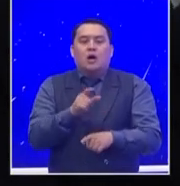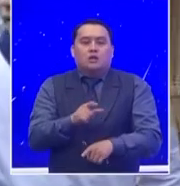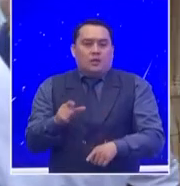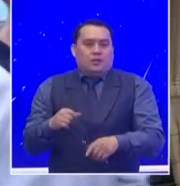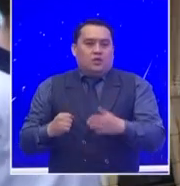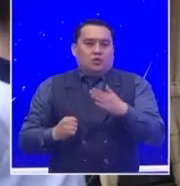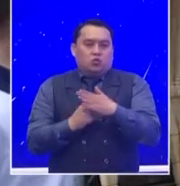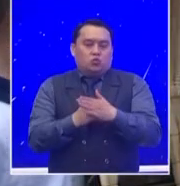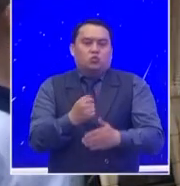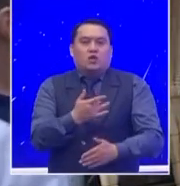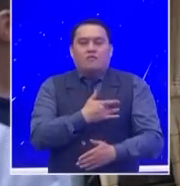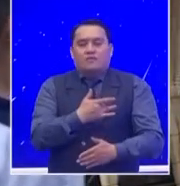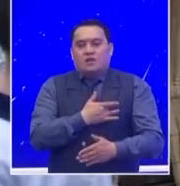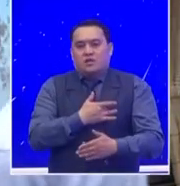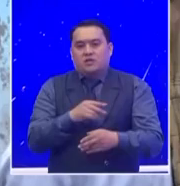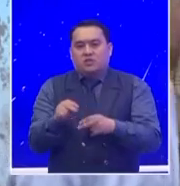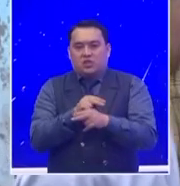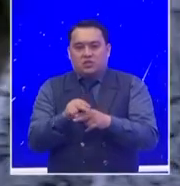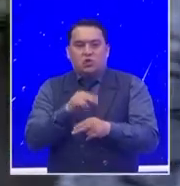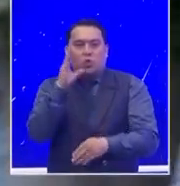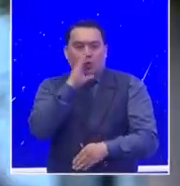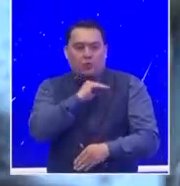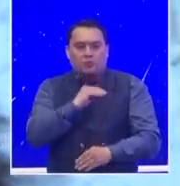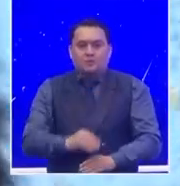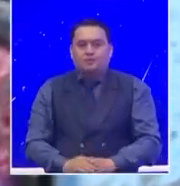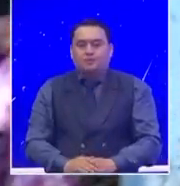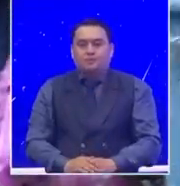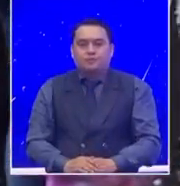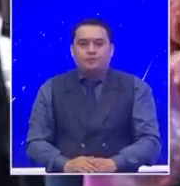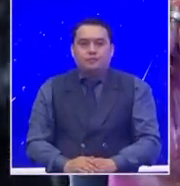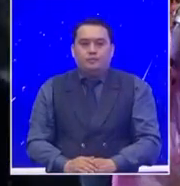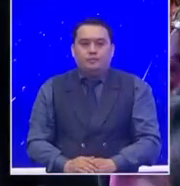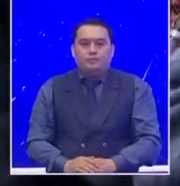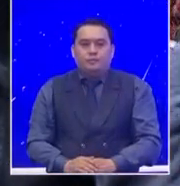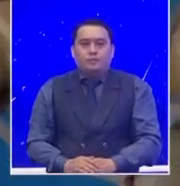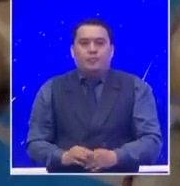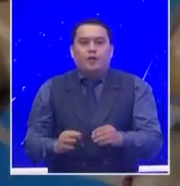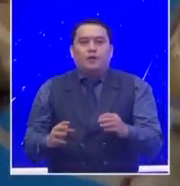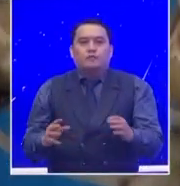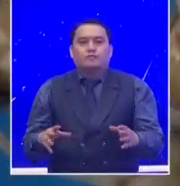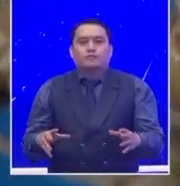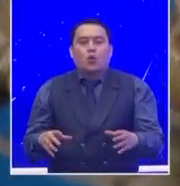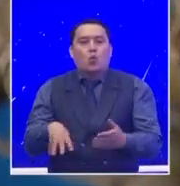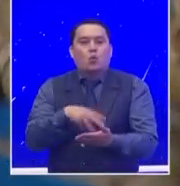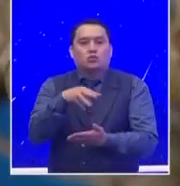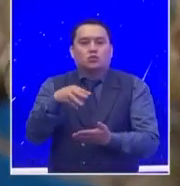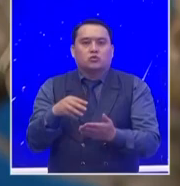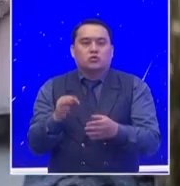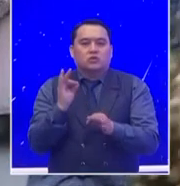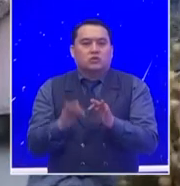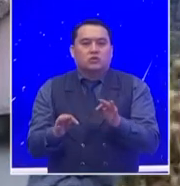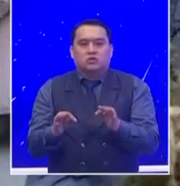қысымын реттеуге септігін тигізеді. Сондай ақ адыраспан улы өсімдік. Мұны өртеген ыдысты тұрмыста қолдануға